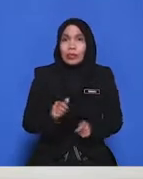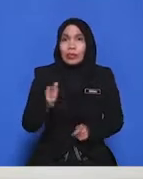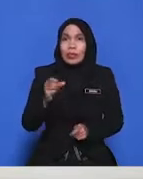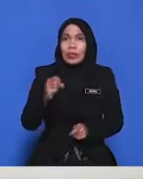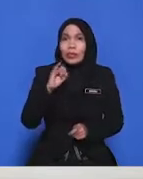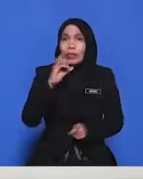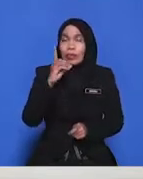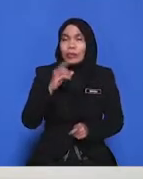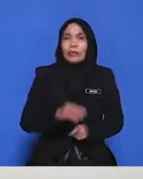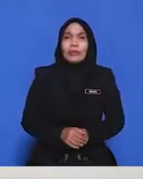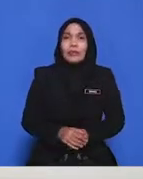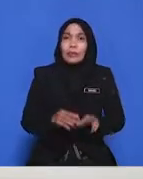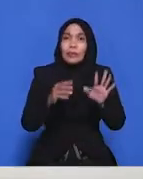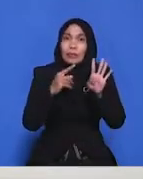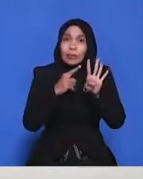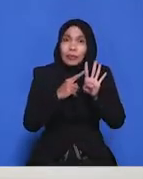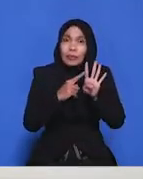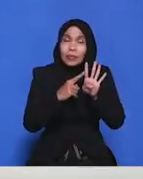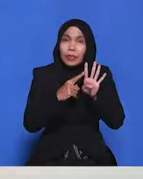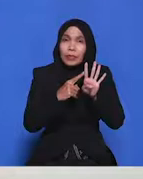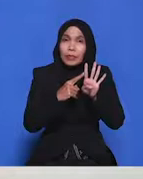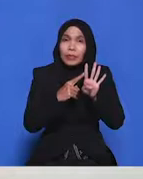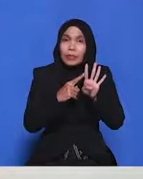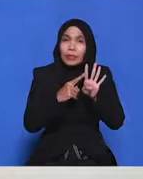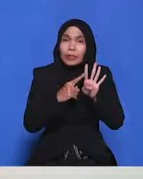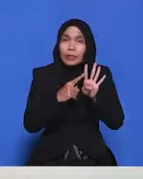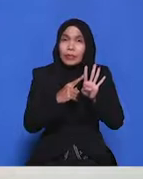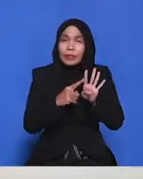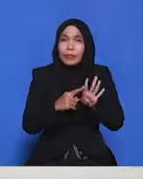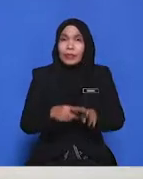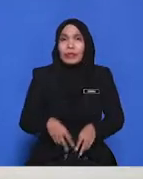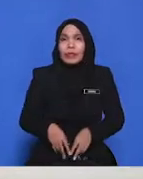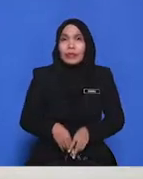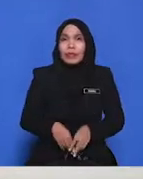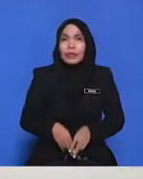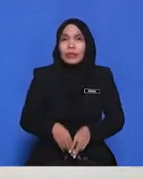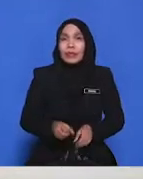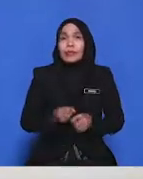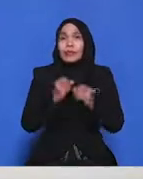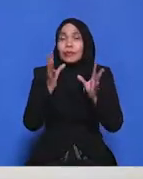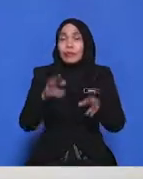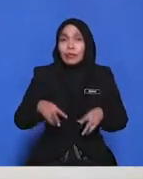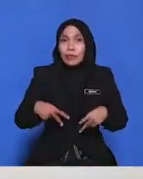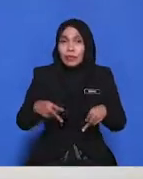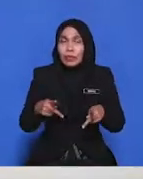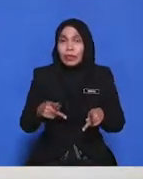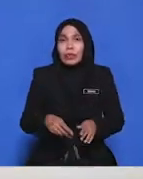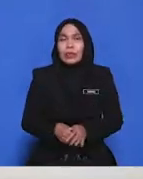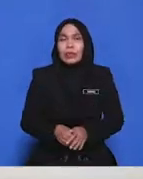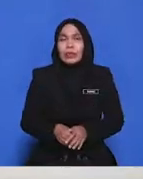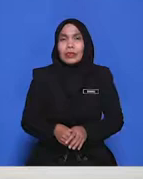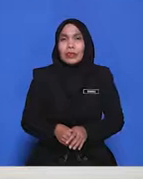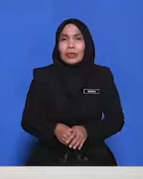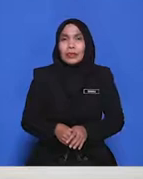Al-Haytham, orang Islam yang berjaya menghuraikan proses penglihatan menerusi pembalikan